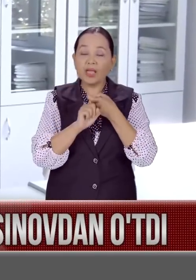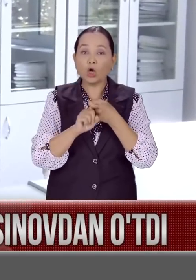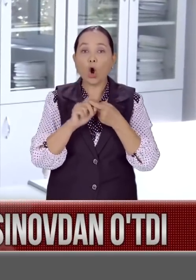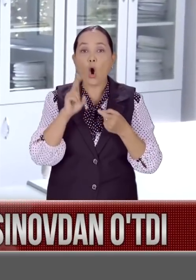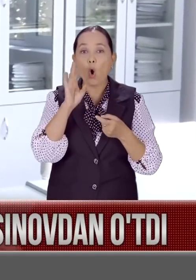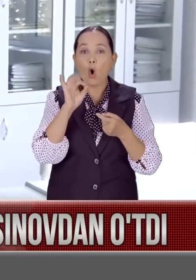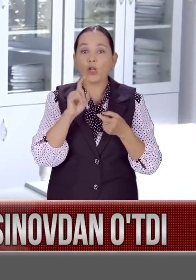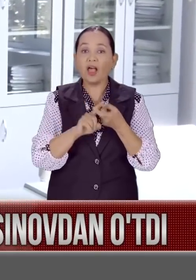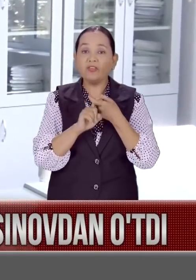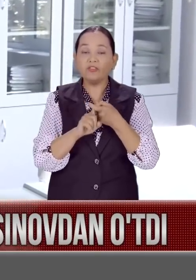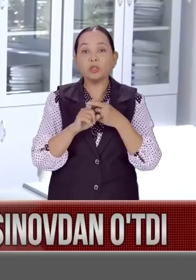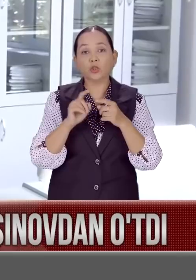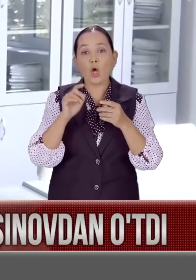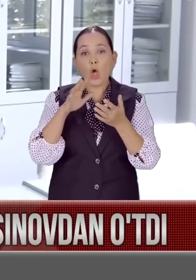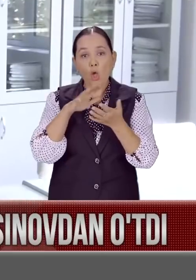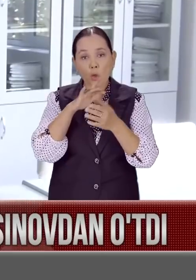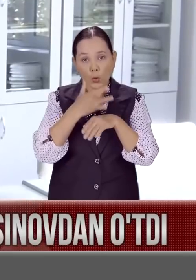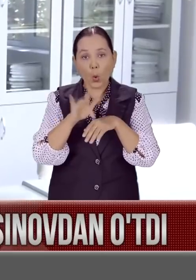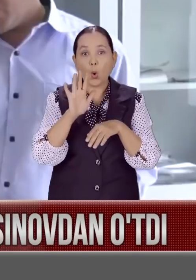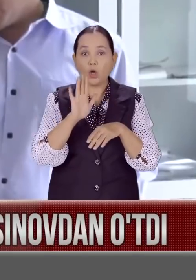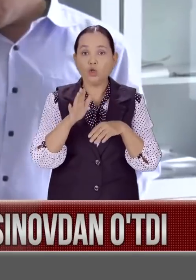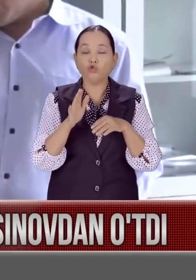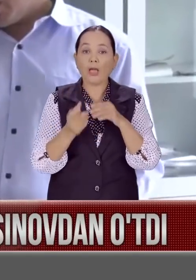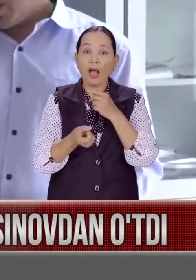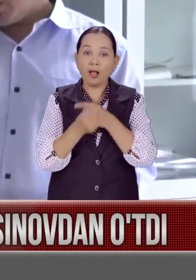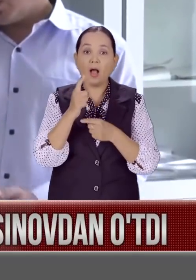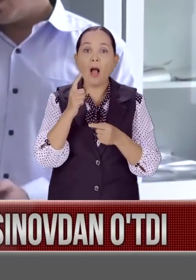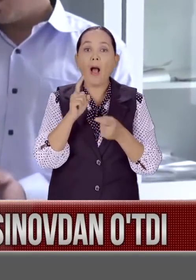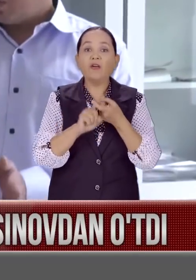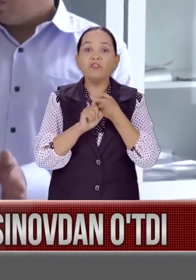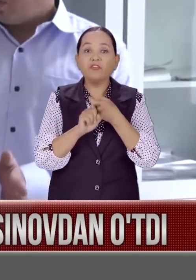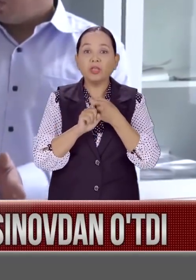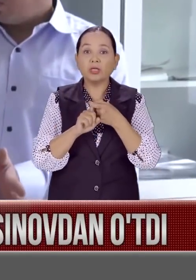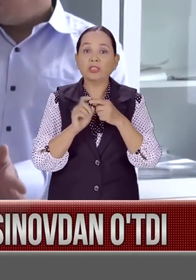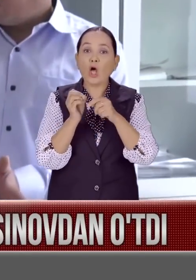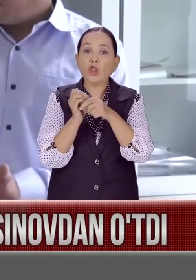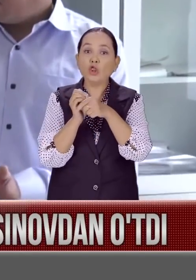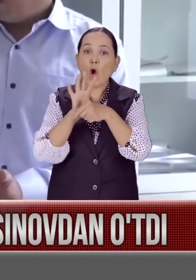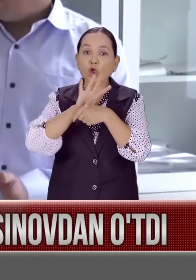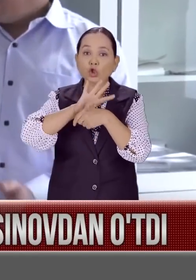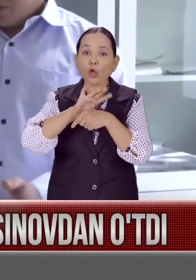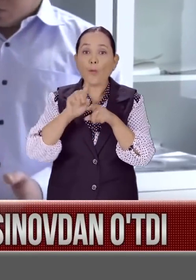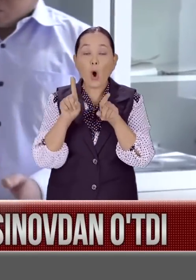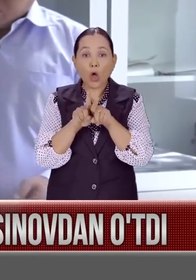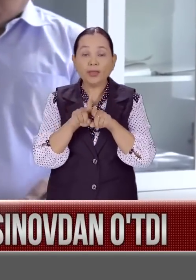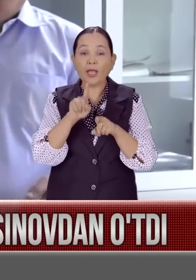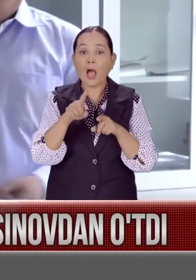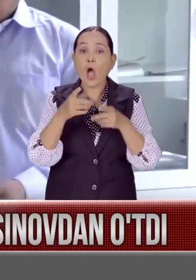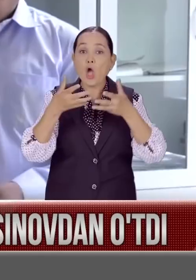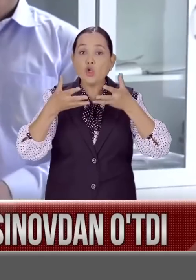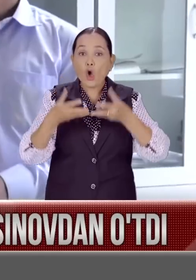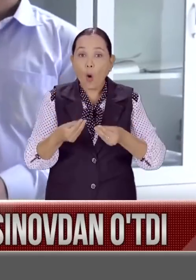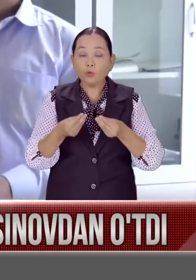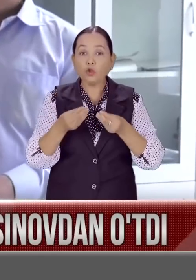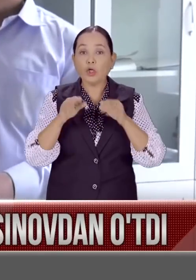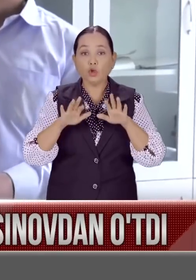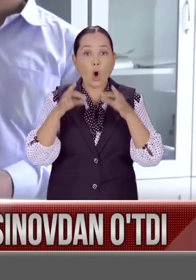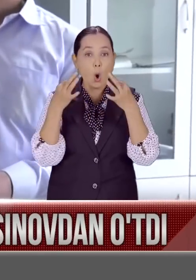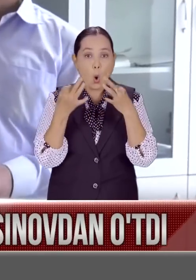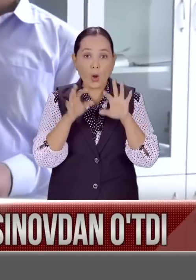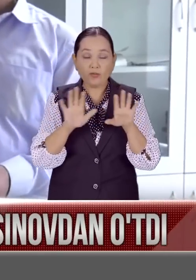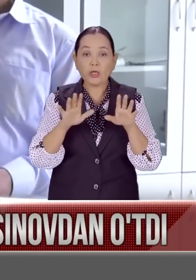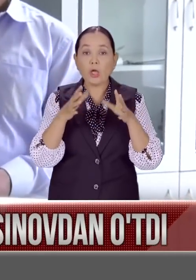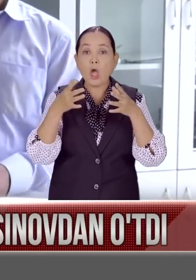aynan koronavirusni yo'q qilishga olib keldi. Virusni bilsangiz, uni tochsimon strukturasi bor. Strukturasi yopishgan joyda boshqa joyga